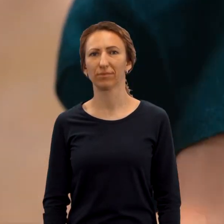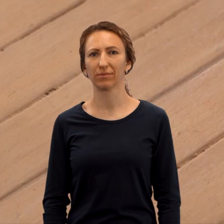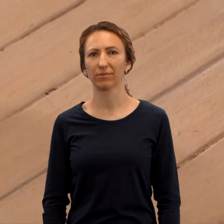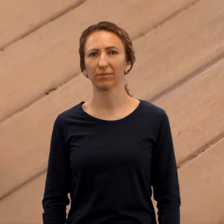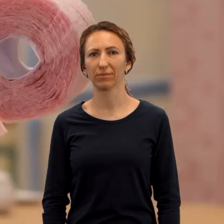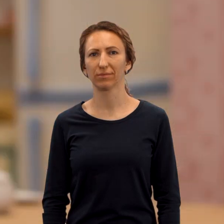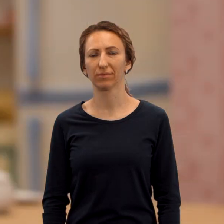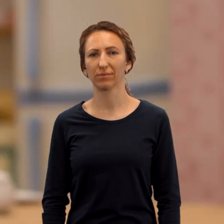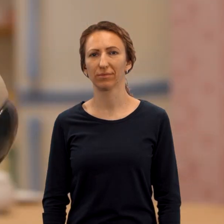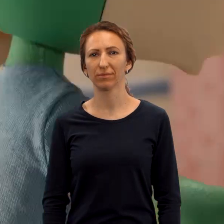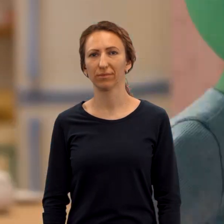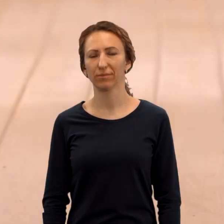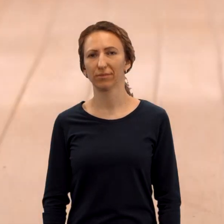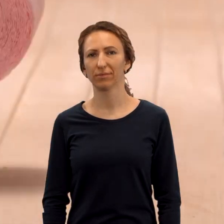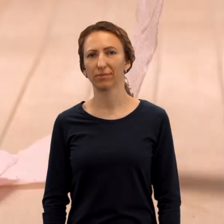Co ty?